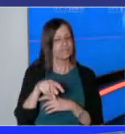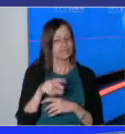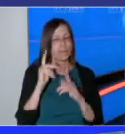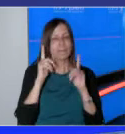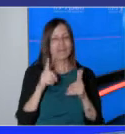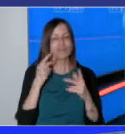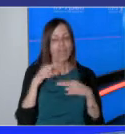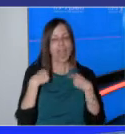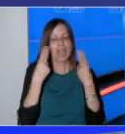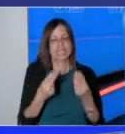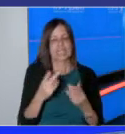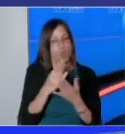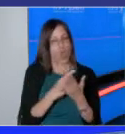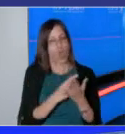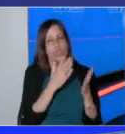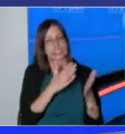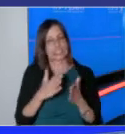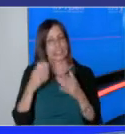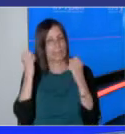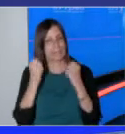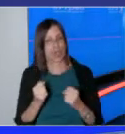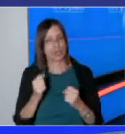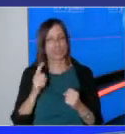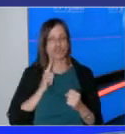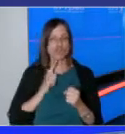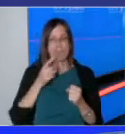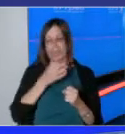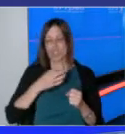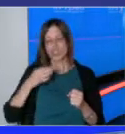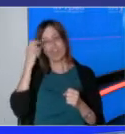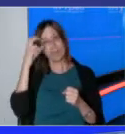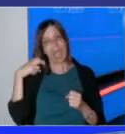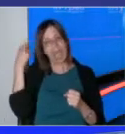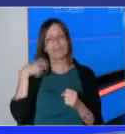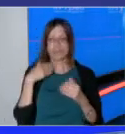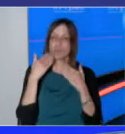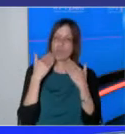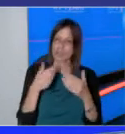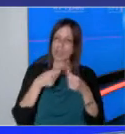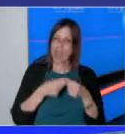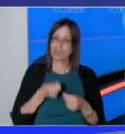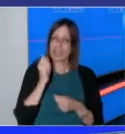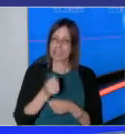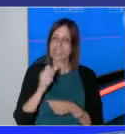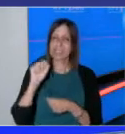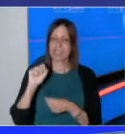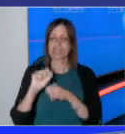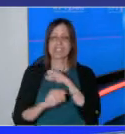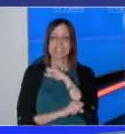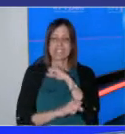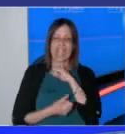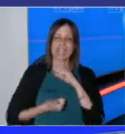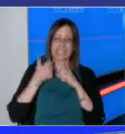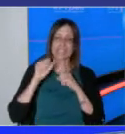מנת להחזיר חוק וסדר וביטחון אישי ביישובים הערבים. אנחנו מודים לחבר הכנסת סגלוביץ', סגן השר סגלוביץ',